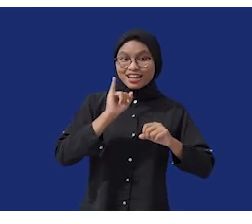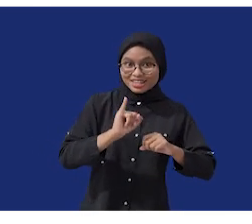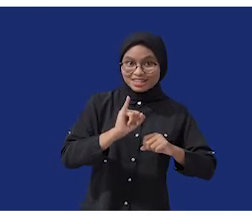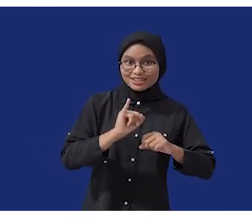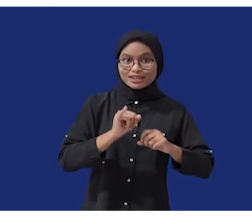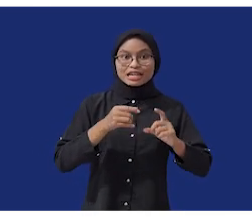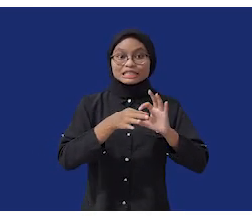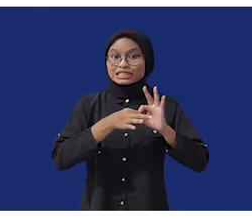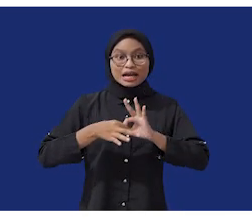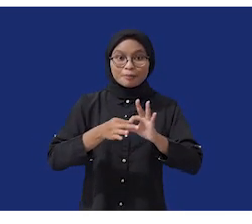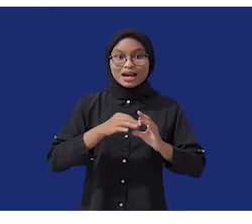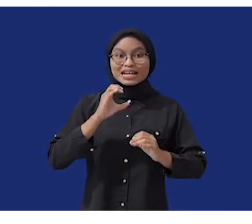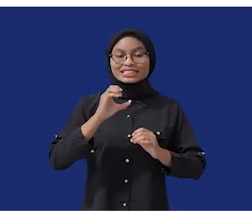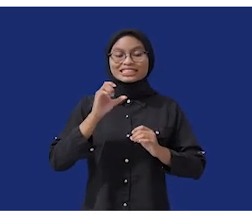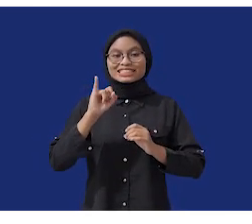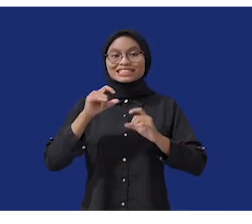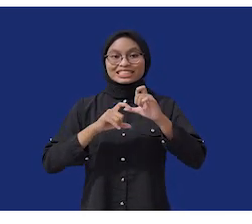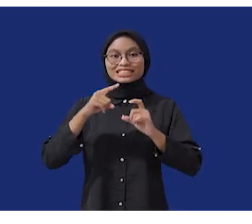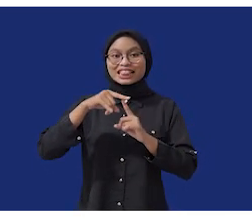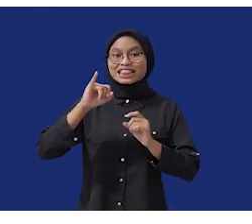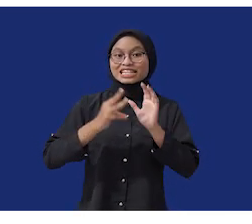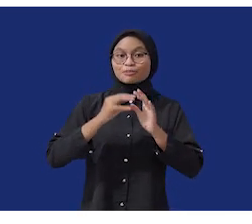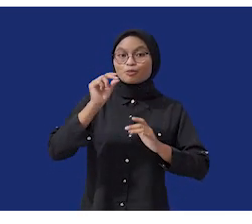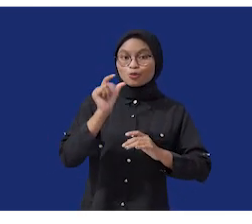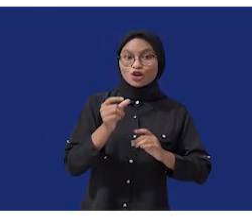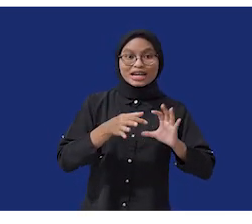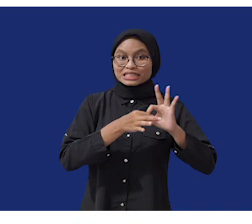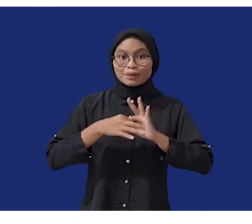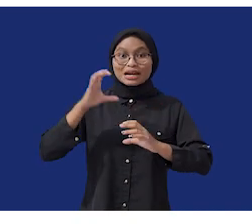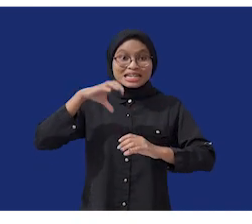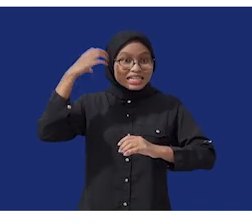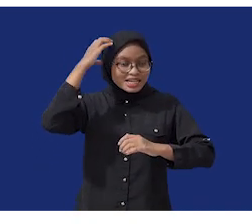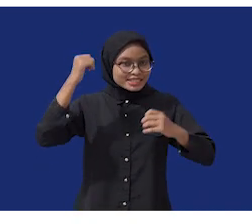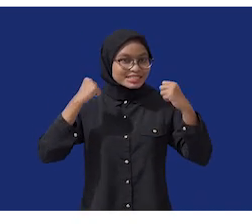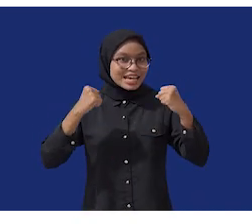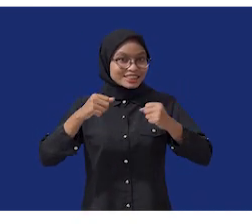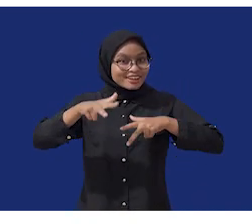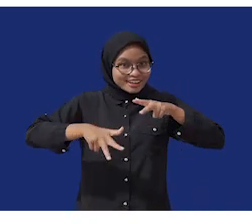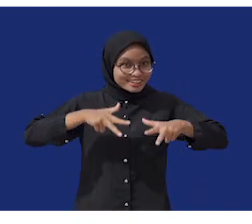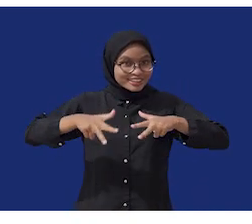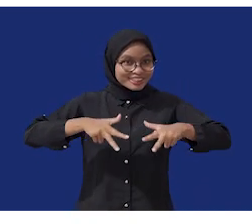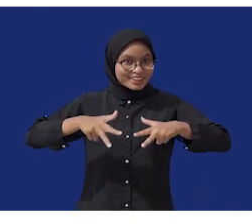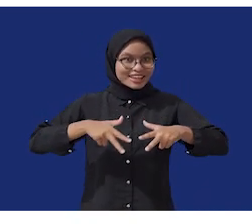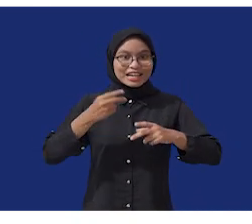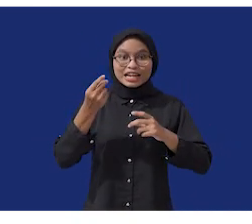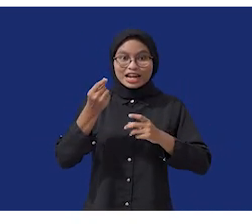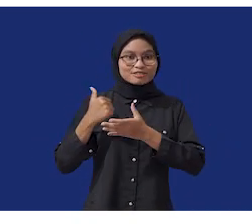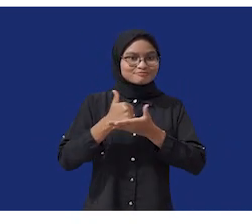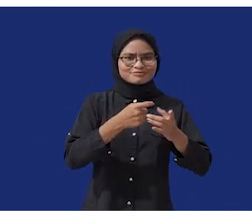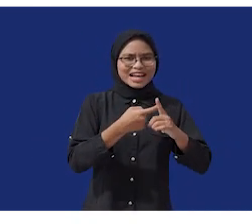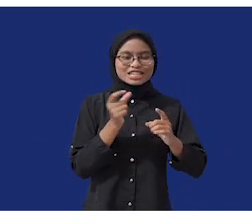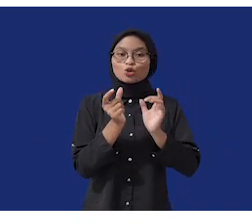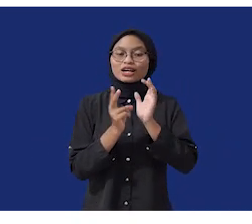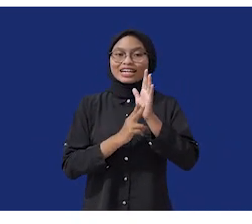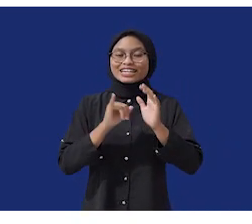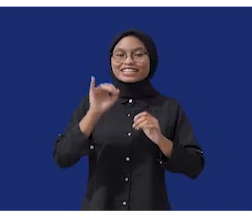Humanity and Inclusion dan CIS Timor bekerjasama dengan Dinas Kesehatan Provinsi Nusa Tenggara Timur atas dukungan